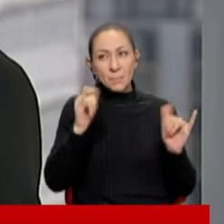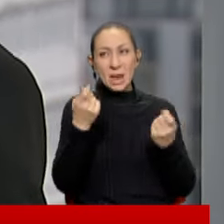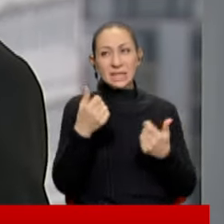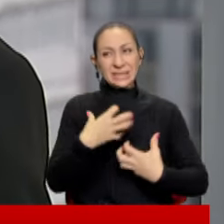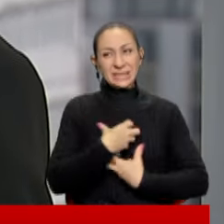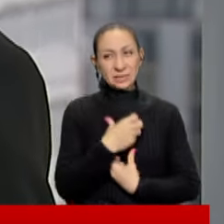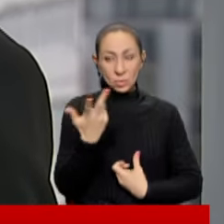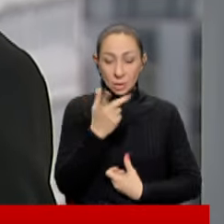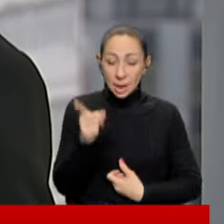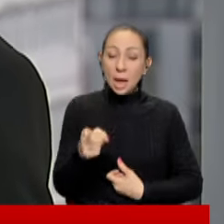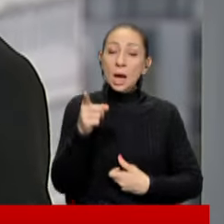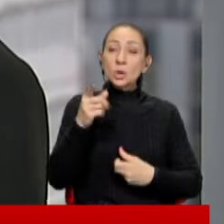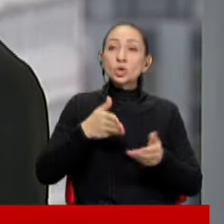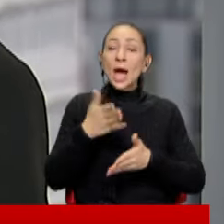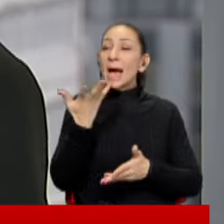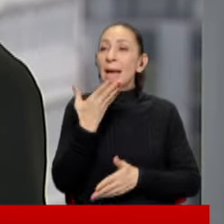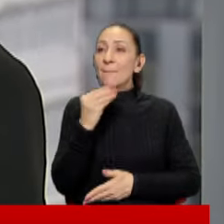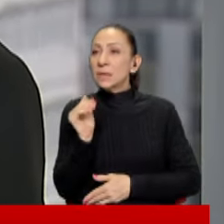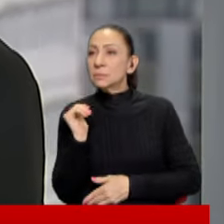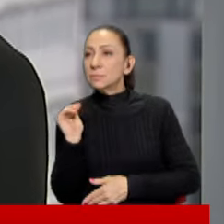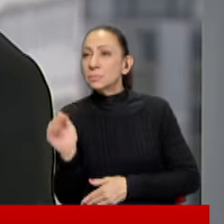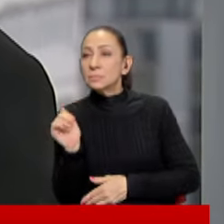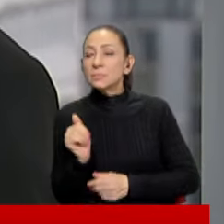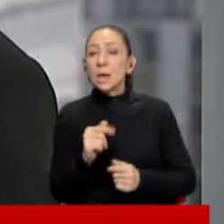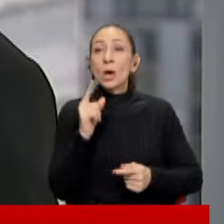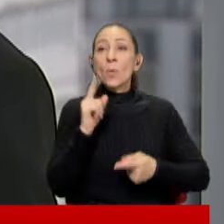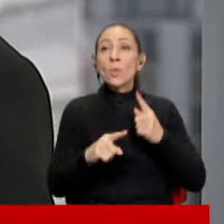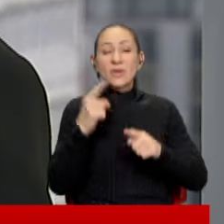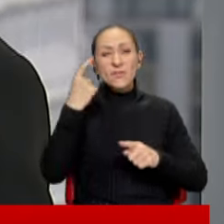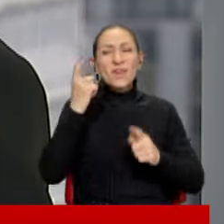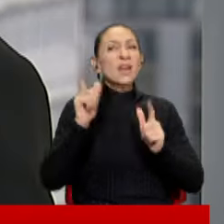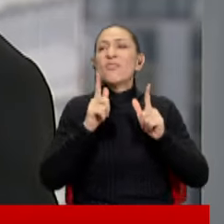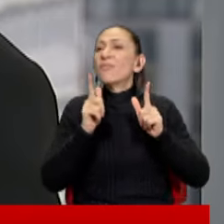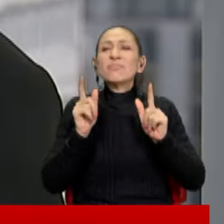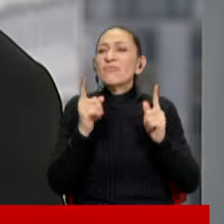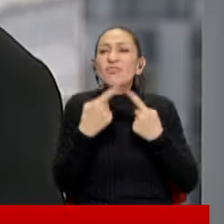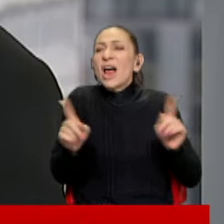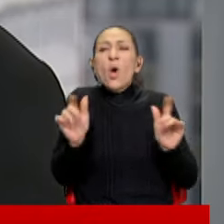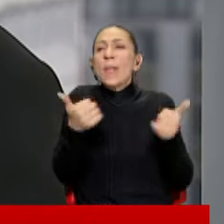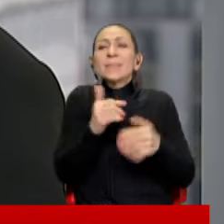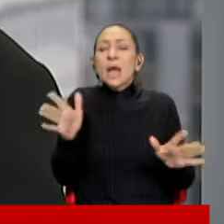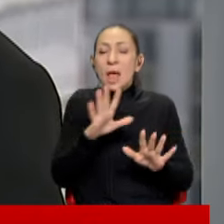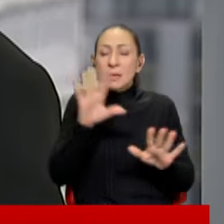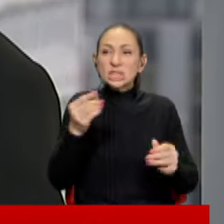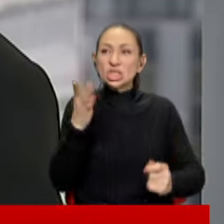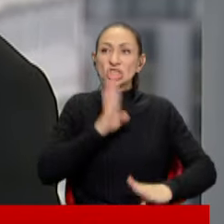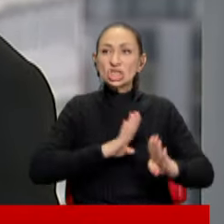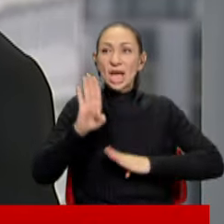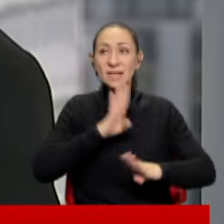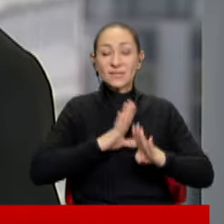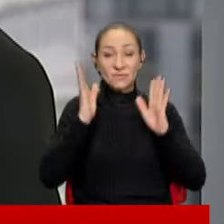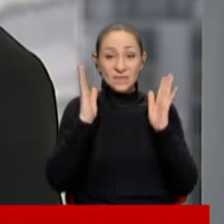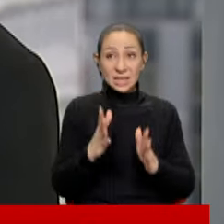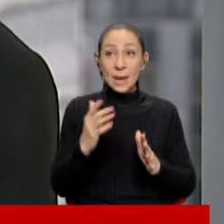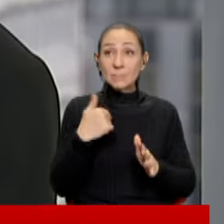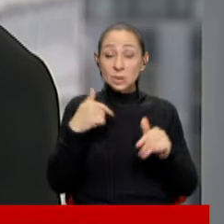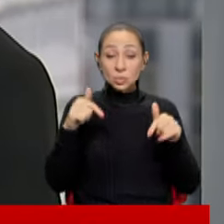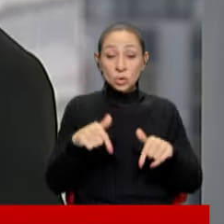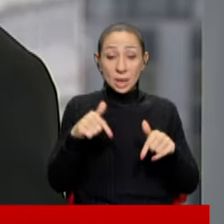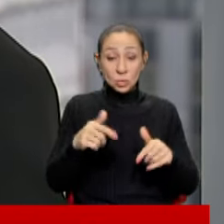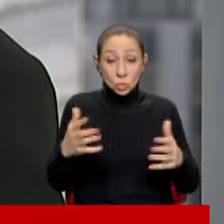Yani sokakta hangi emekliyi görsek siyasi görüşü fark etmeksizin hepsi mevcut durumdan şikayetçi ve bize şu